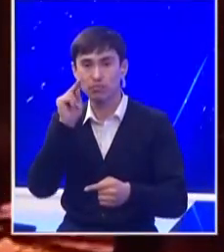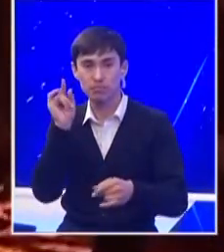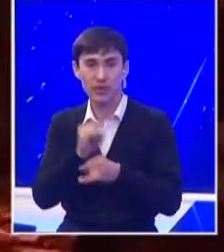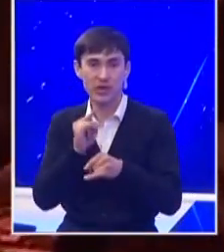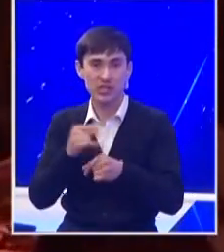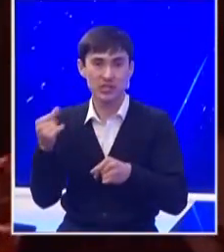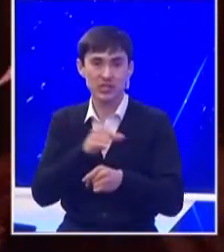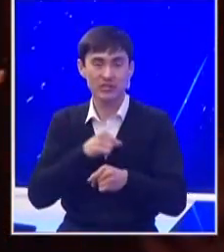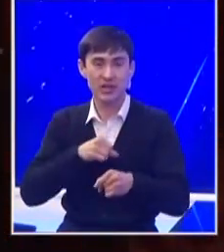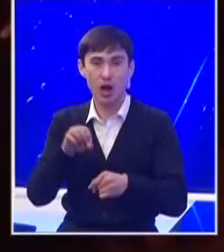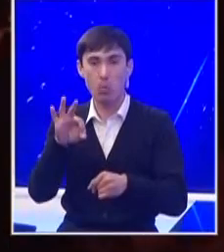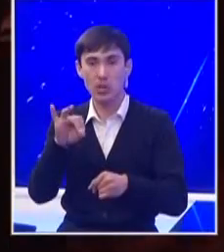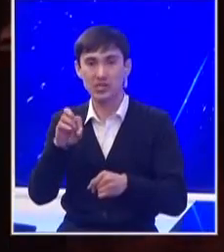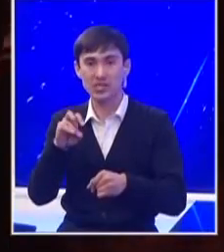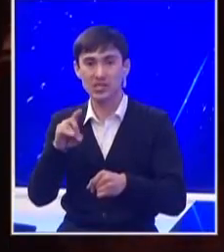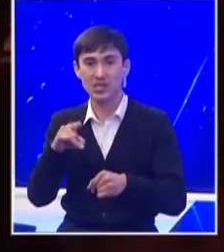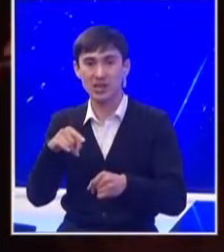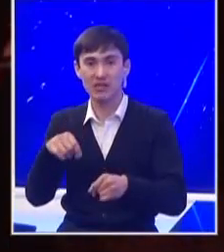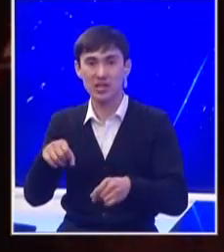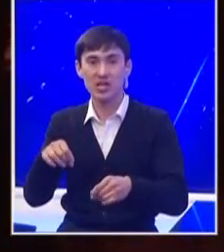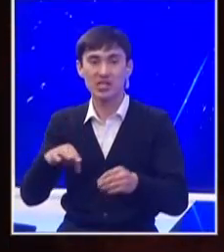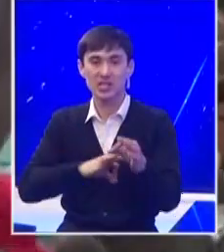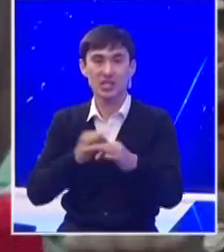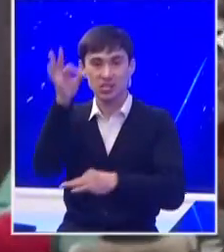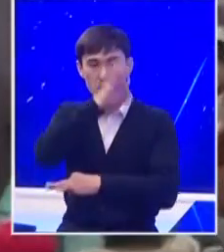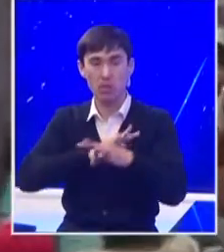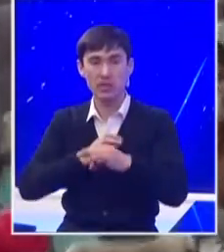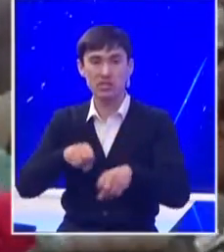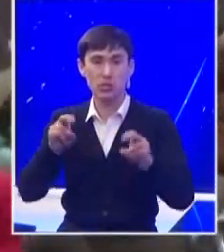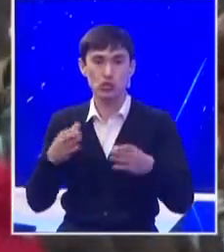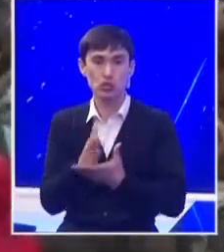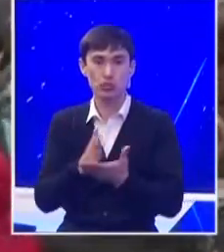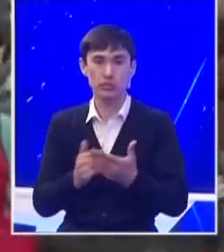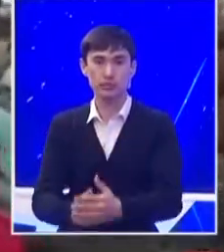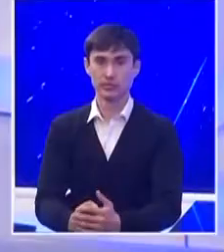оппозиционеров и не исключает участие западных спецслужб.